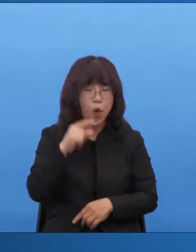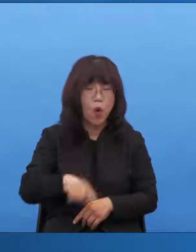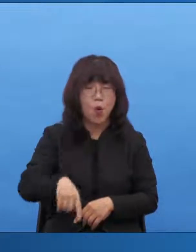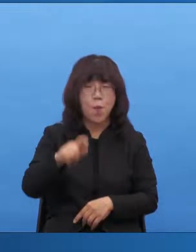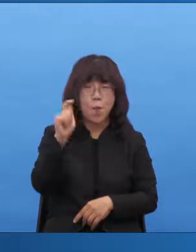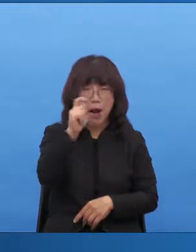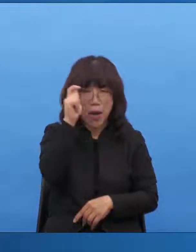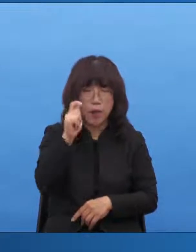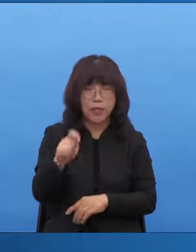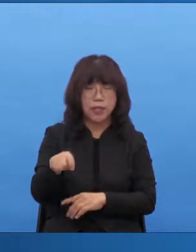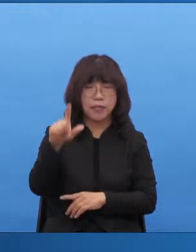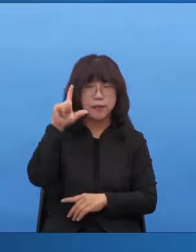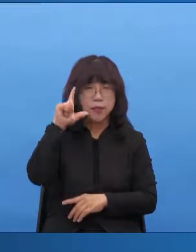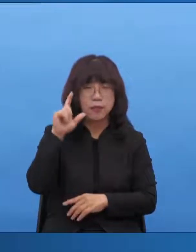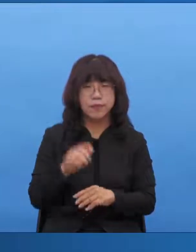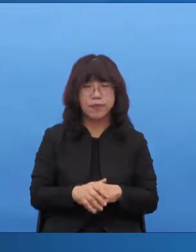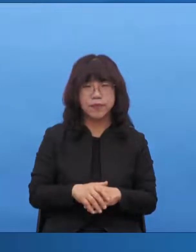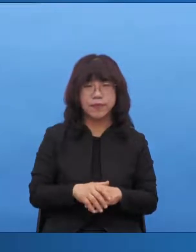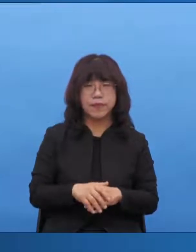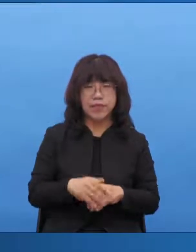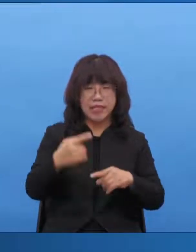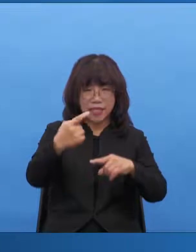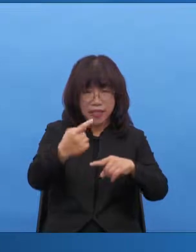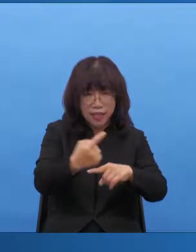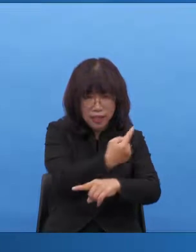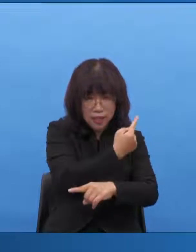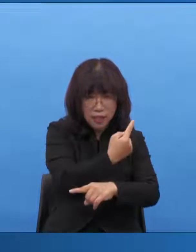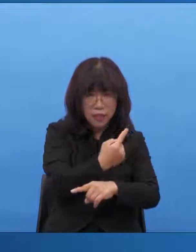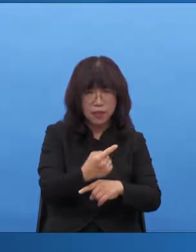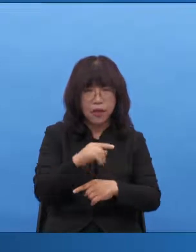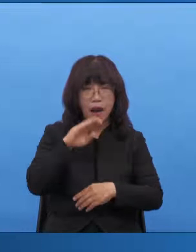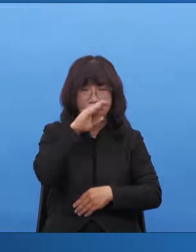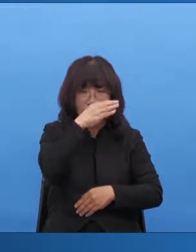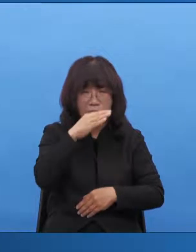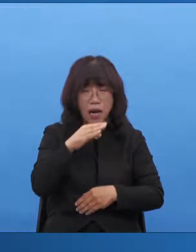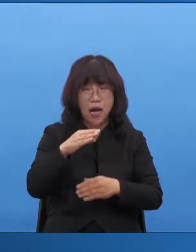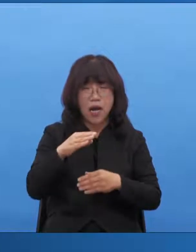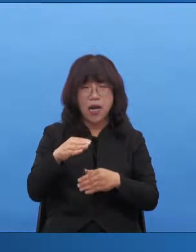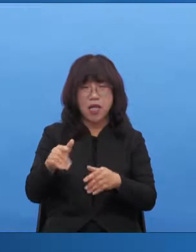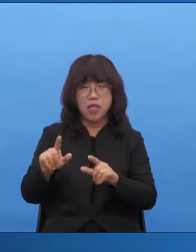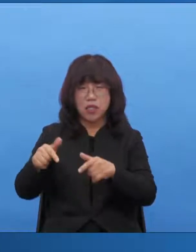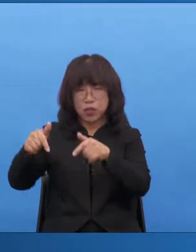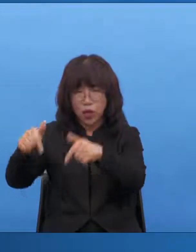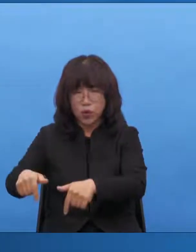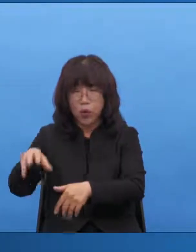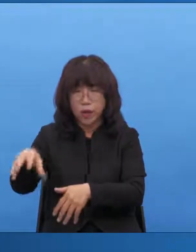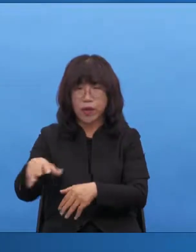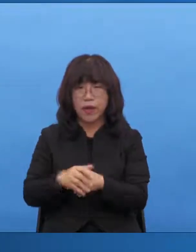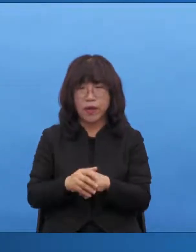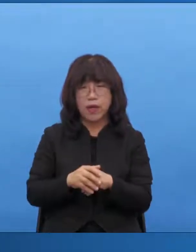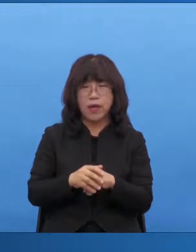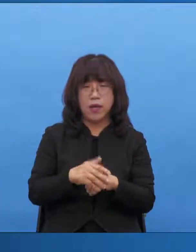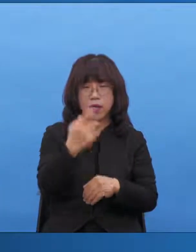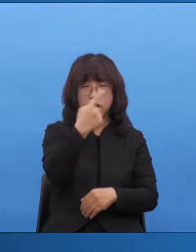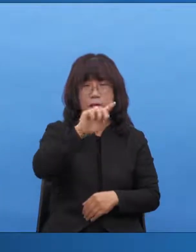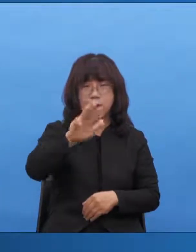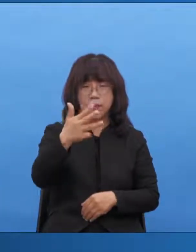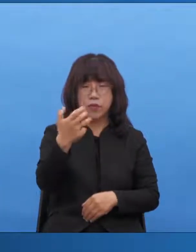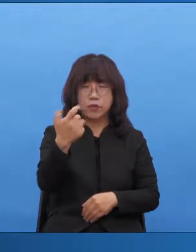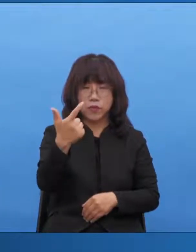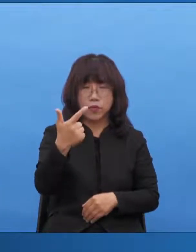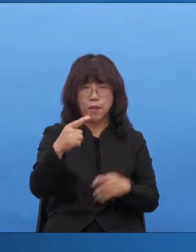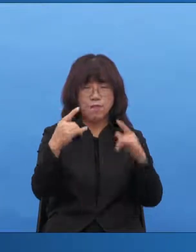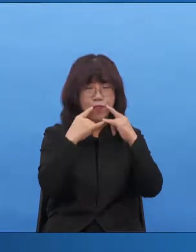번째 나라는 기니입니다. 기니는 아프리카의 서쪽 끝 대서양 연안에 있는 공화국입니다. 1866년 프랑스령이